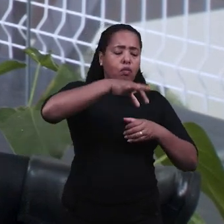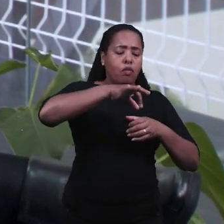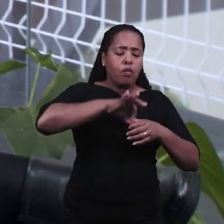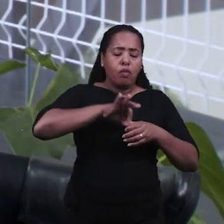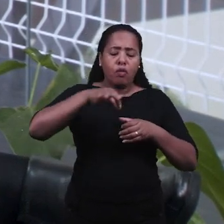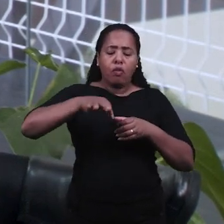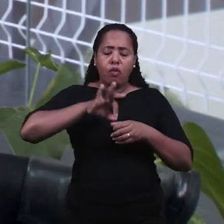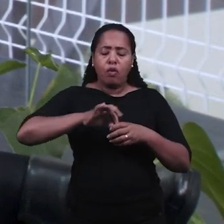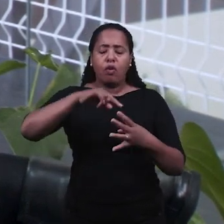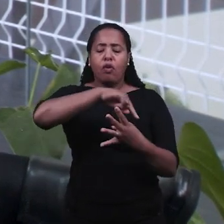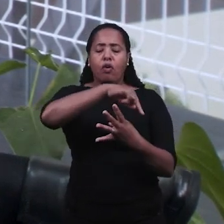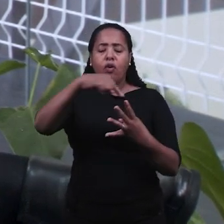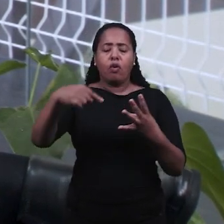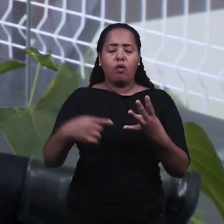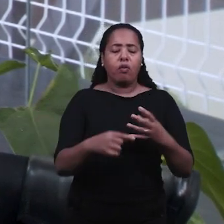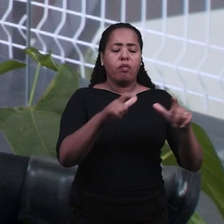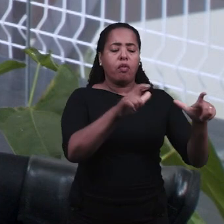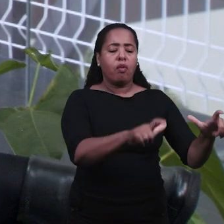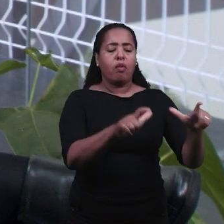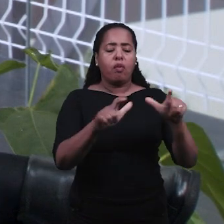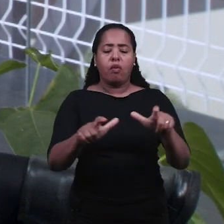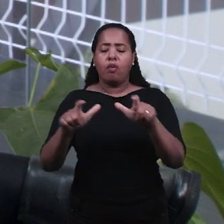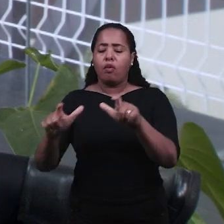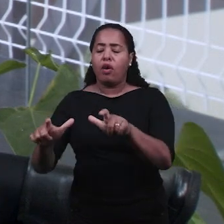une plantation,